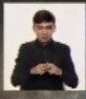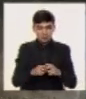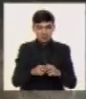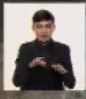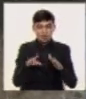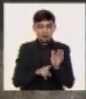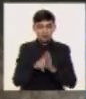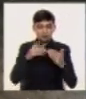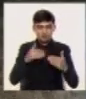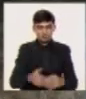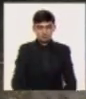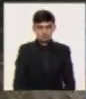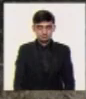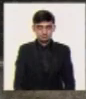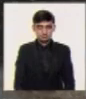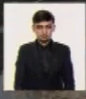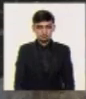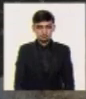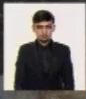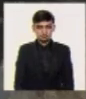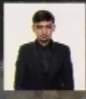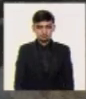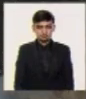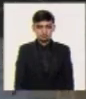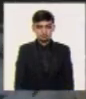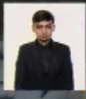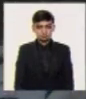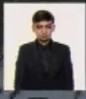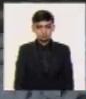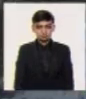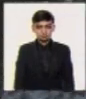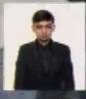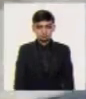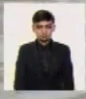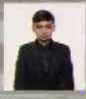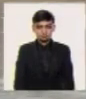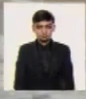амалдарын жүргізіп жатыр дейді. Әлібек Шынтемір, Геннадий Лукин, Информбюро, Алматы облысы.